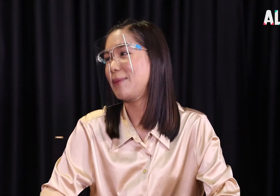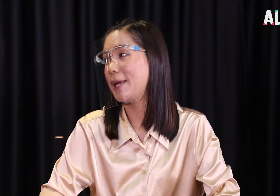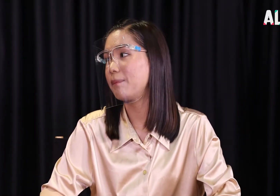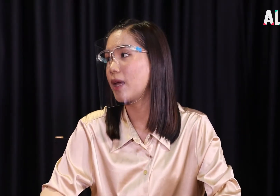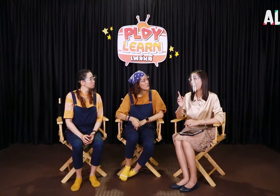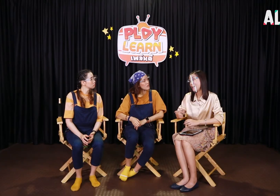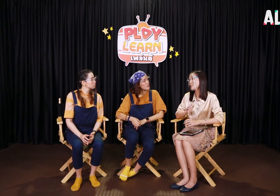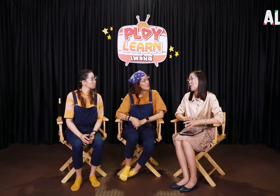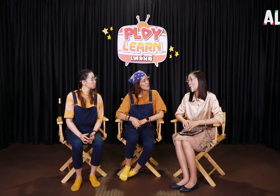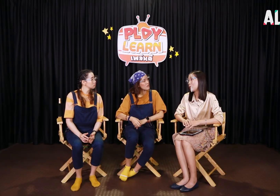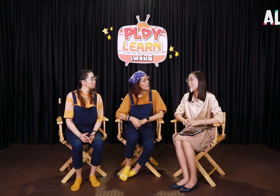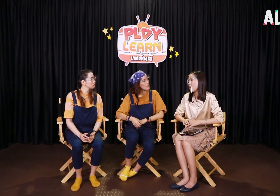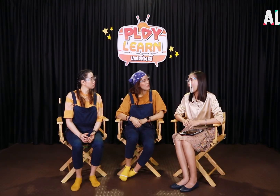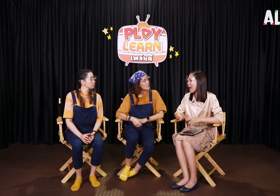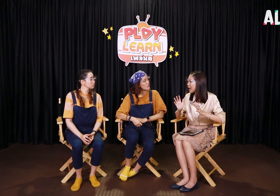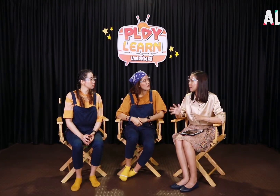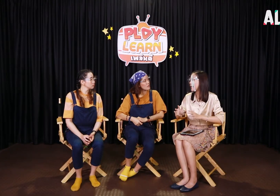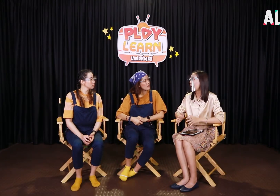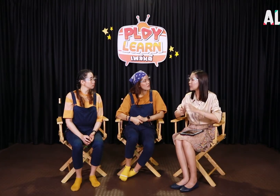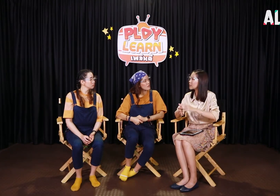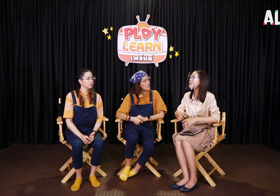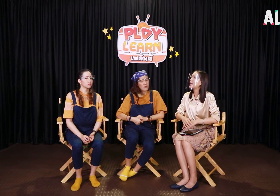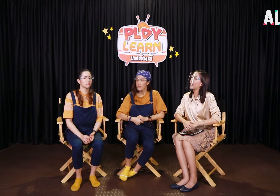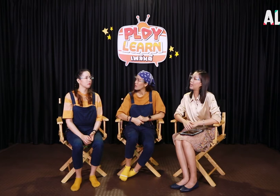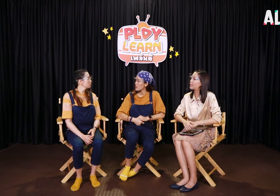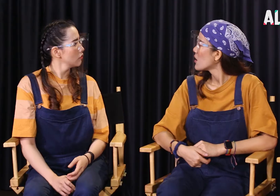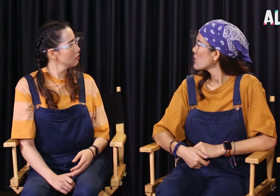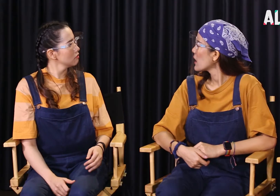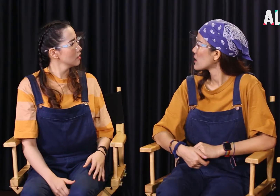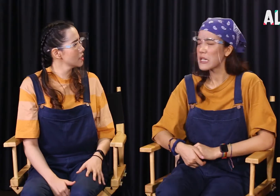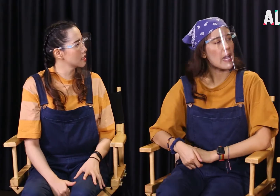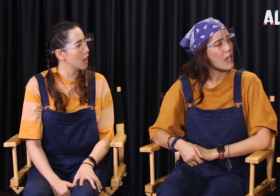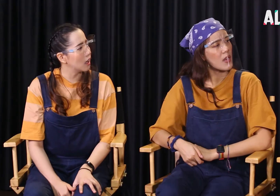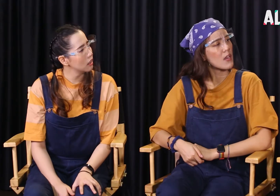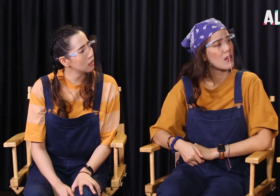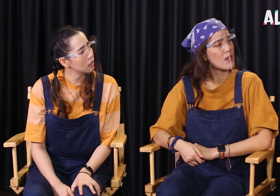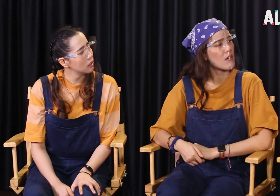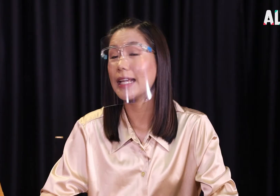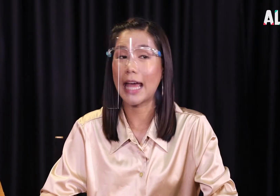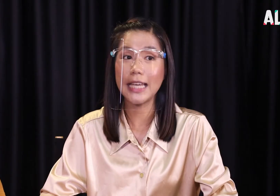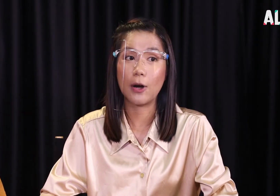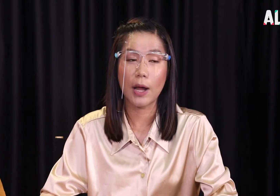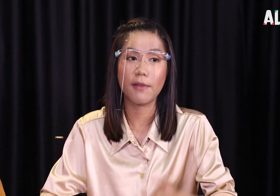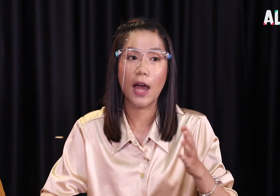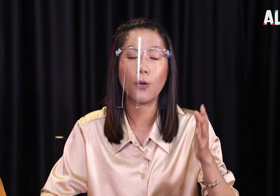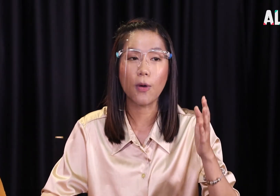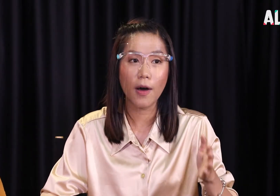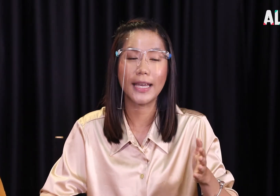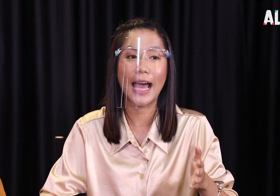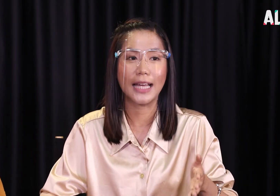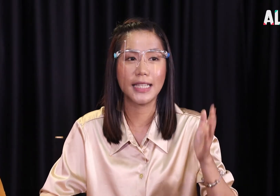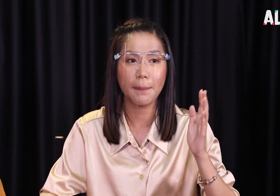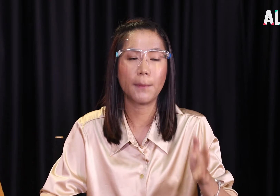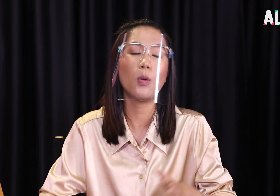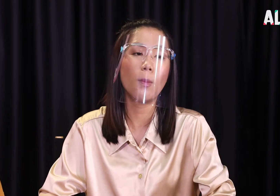จ้ะพิมพ์แล้วทั้งสองคนรู้ไหมจ๊ะว่าแอโรบิกเนี่ยเกิดขึ้นมาได้ยังไง นั่น แหละสิคะ งั้นเดี๋ยวเราไปฟังครูอ้อย